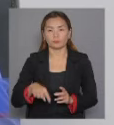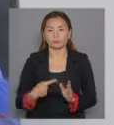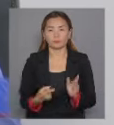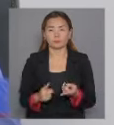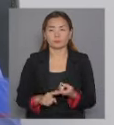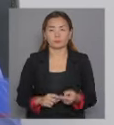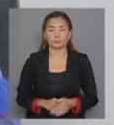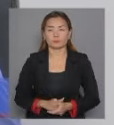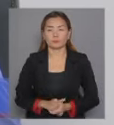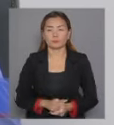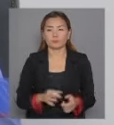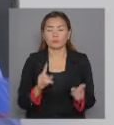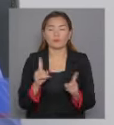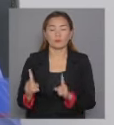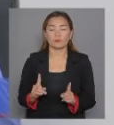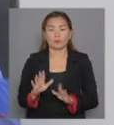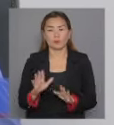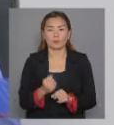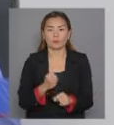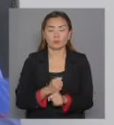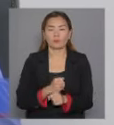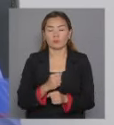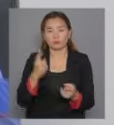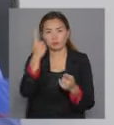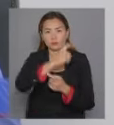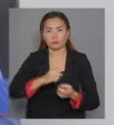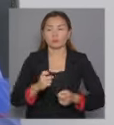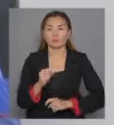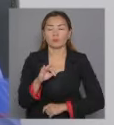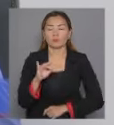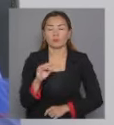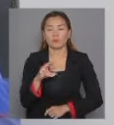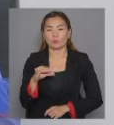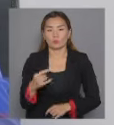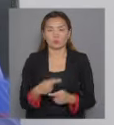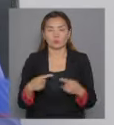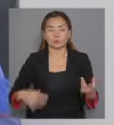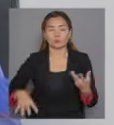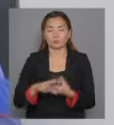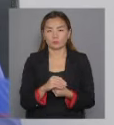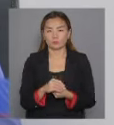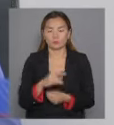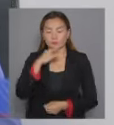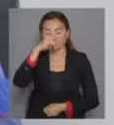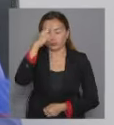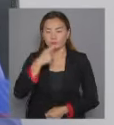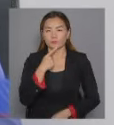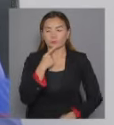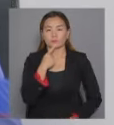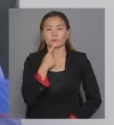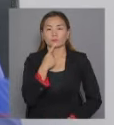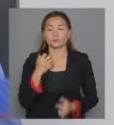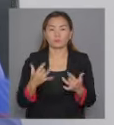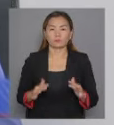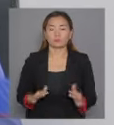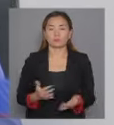сәйкес, қандай ма болсын көрнекілік, оның ішінде хабарлама, прескурант, мәзір, я тағы басқа дүниелер қазақ тілінде өтіріп қажет